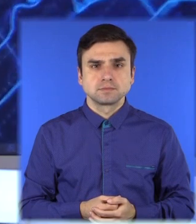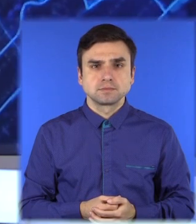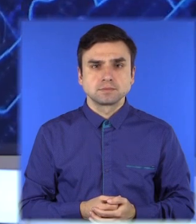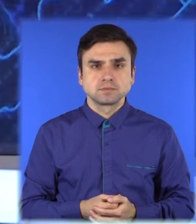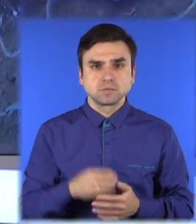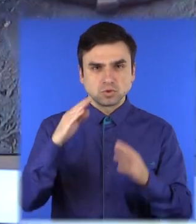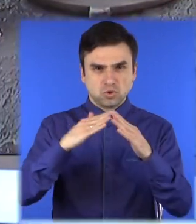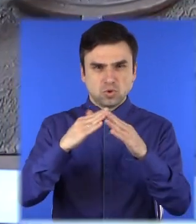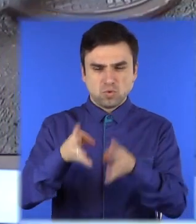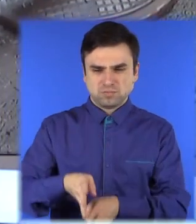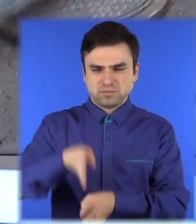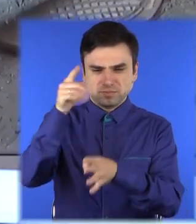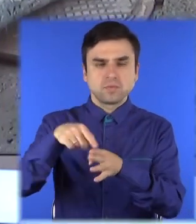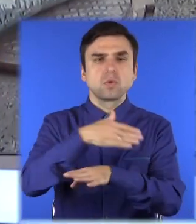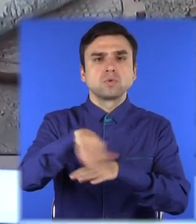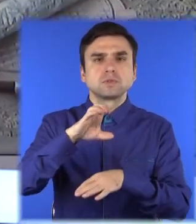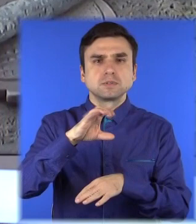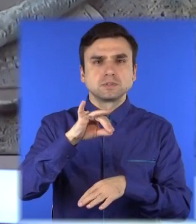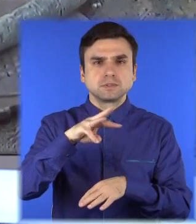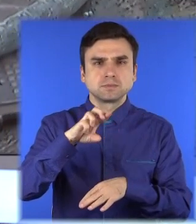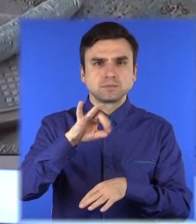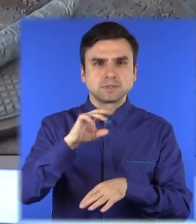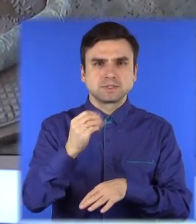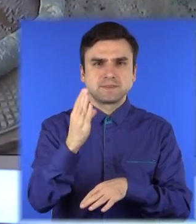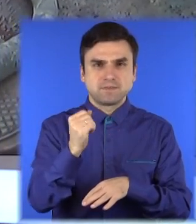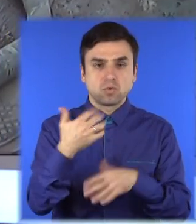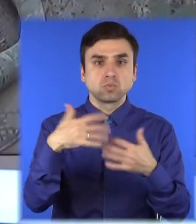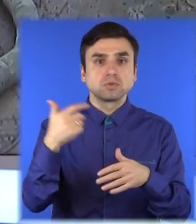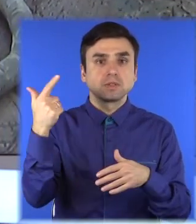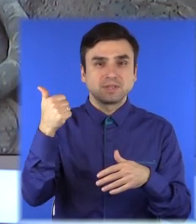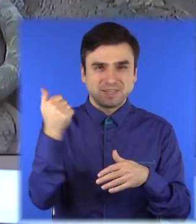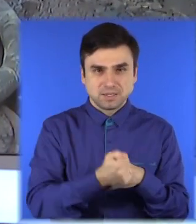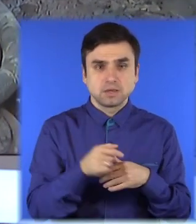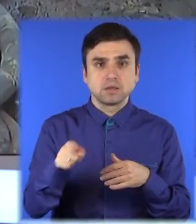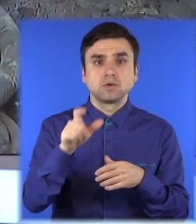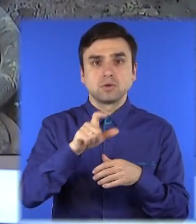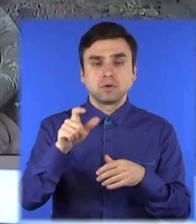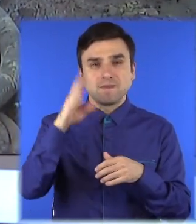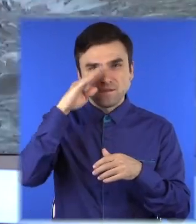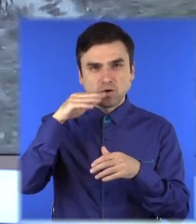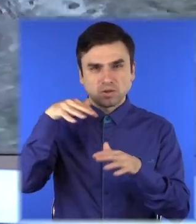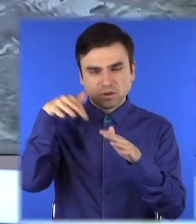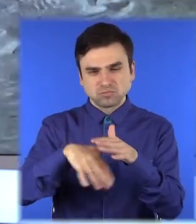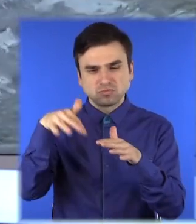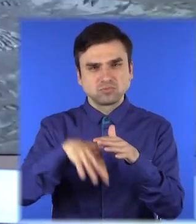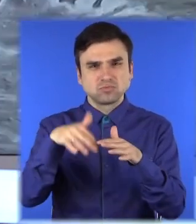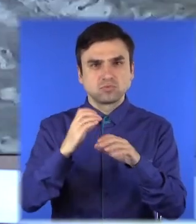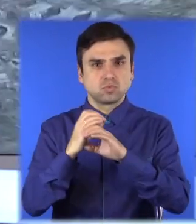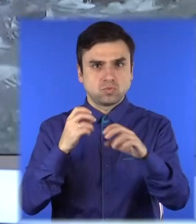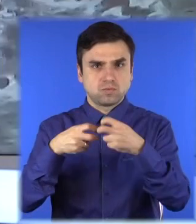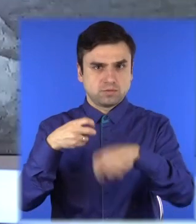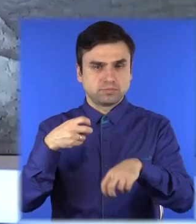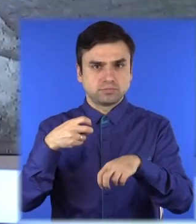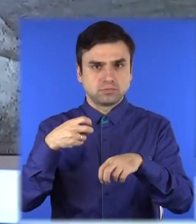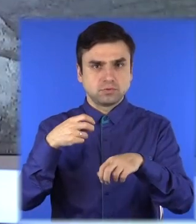Затопило підвали будинку. На вулиці Симбірцева вже протягом тижня місцеві мешканці борються з комунальними службами через велике